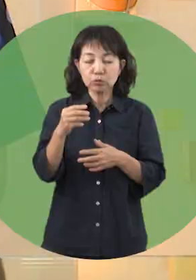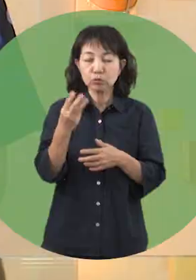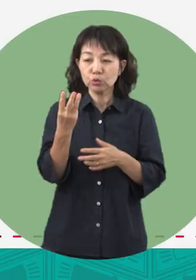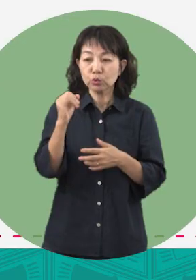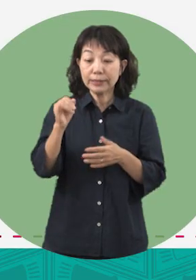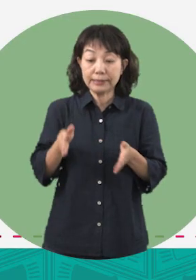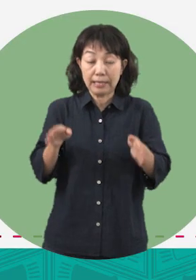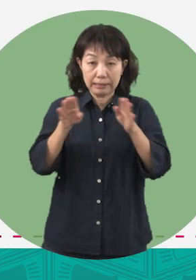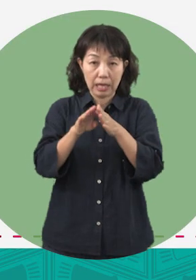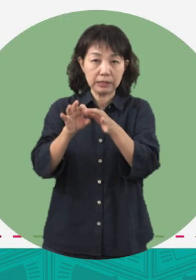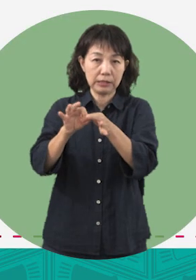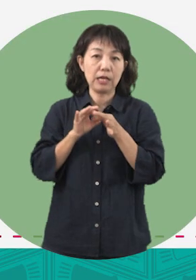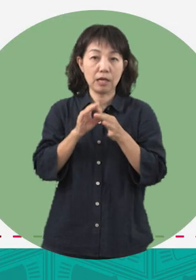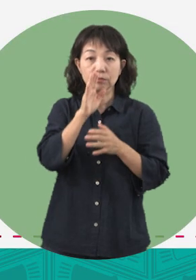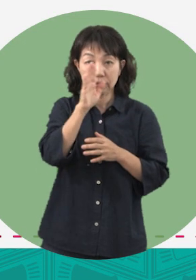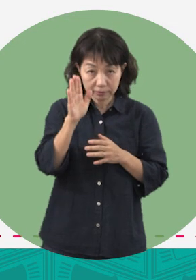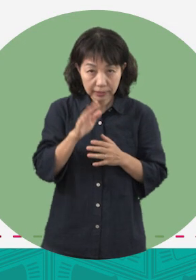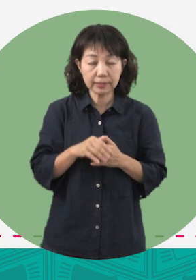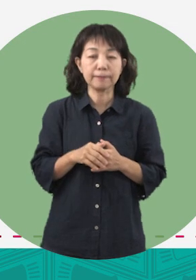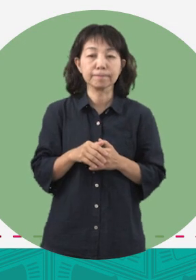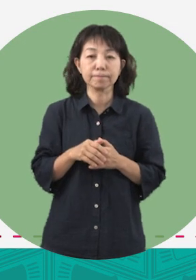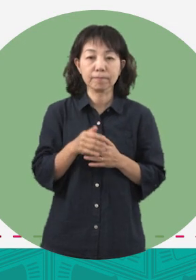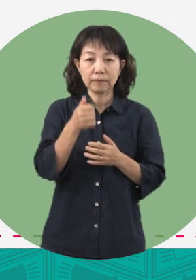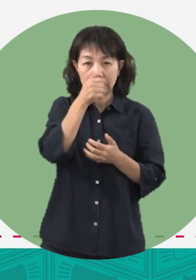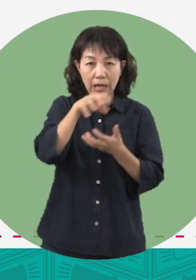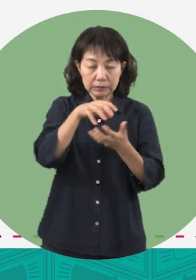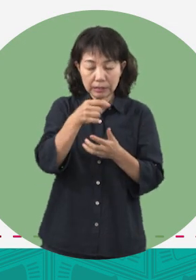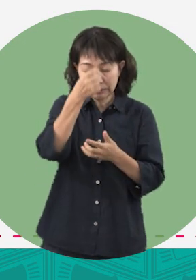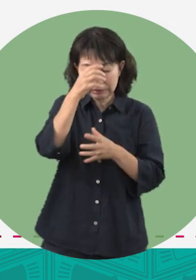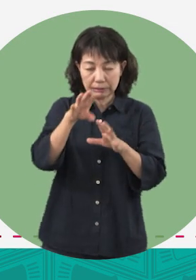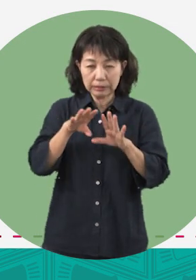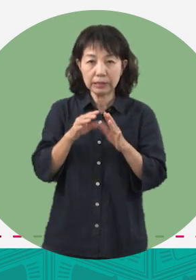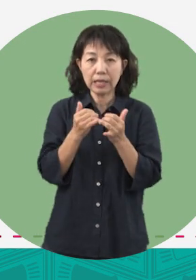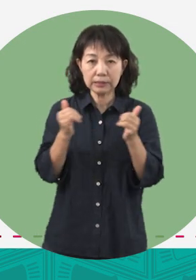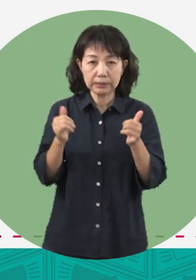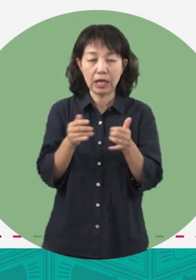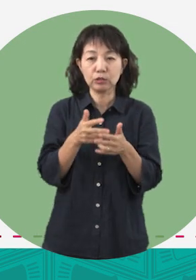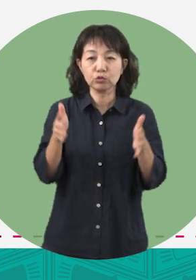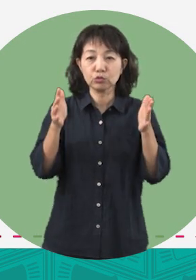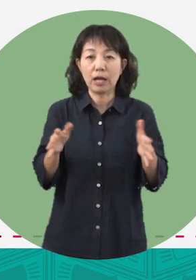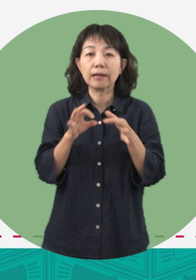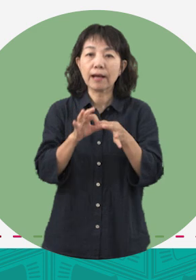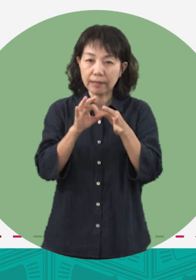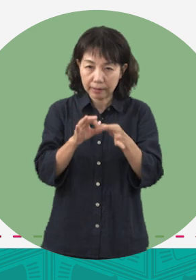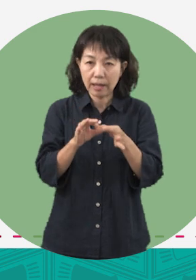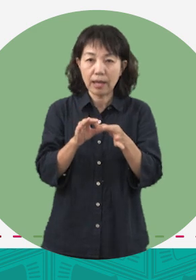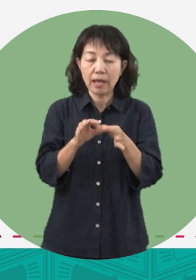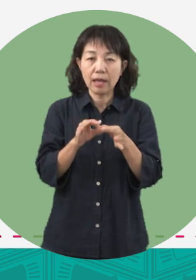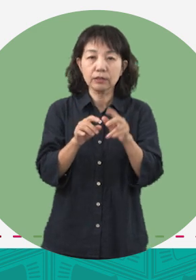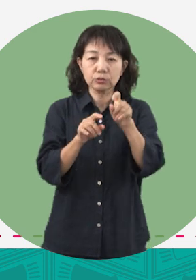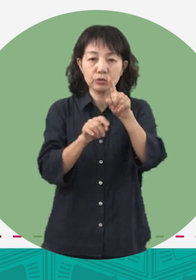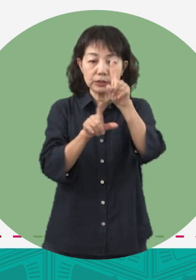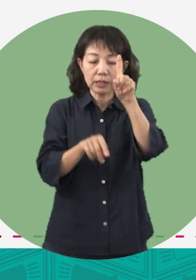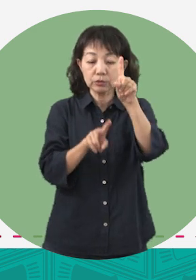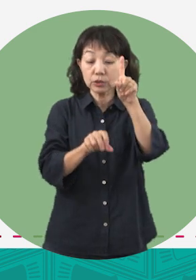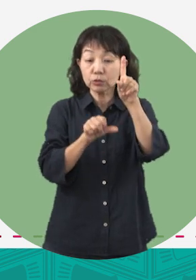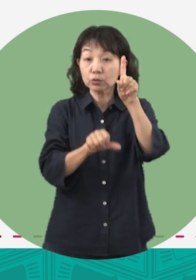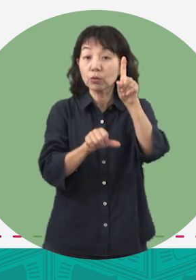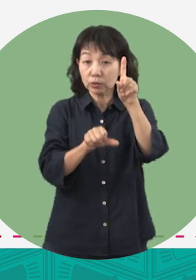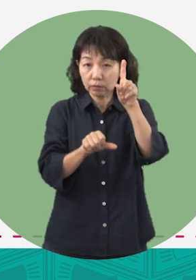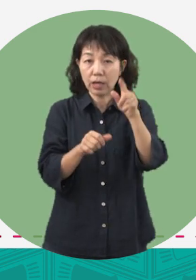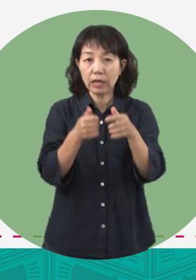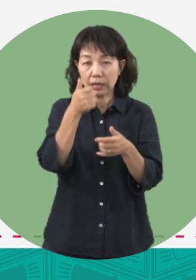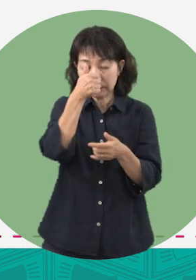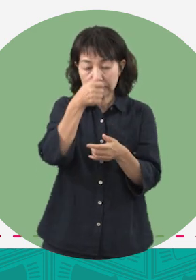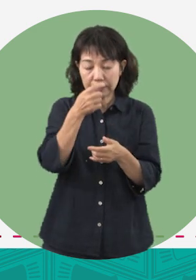。 犯罪被害者週間に関連して11月25日には犯罪被害者支援を考